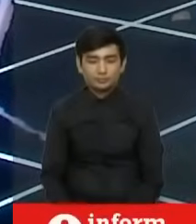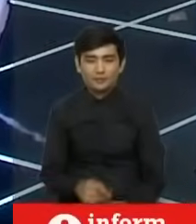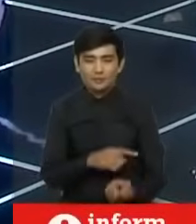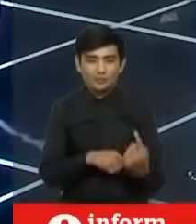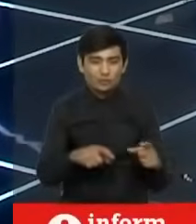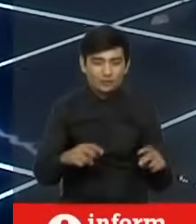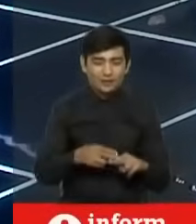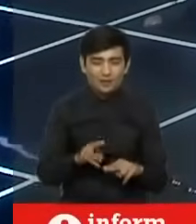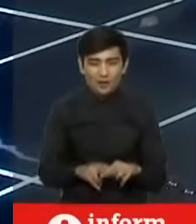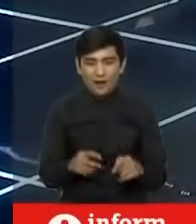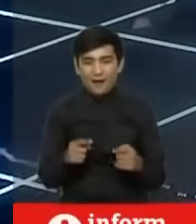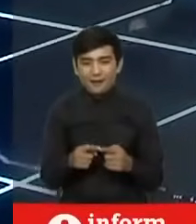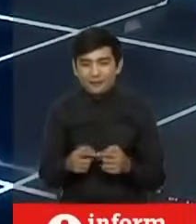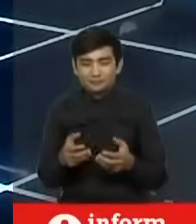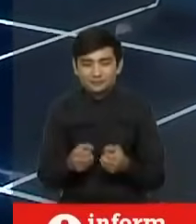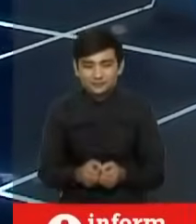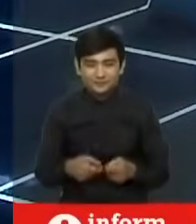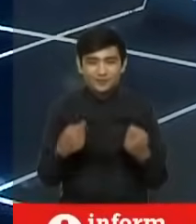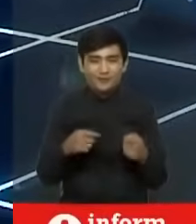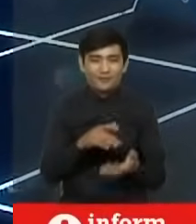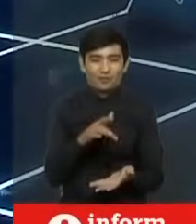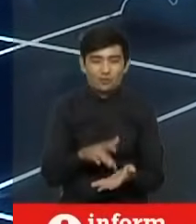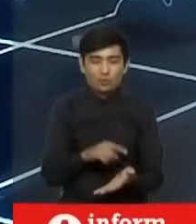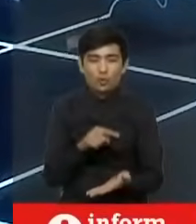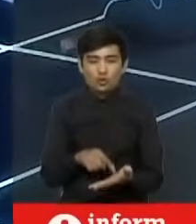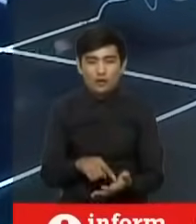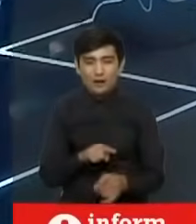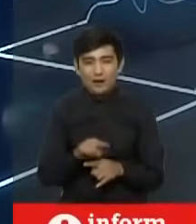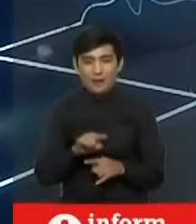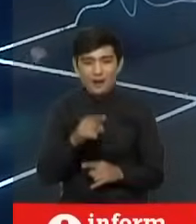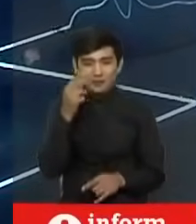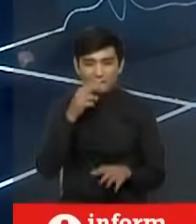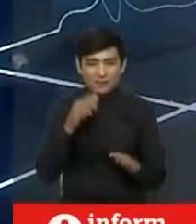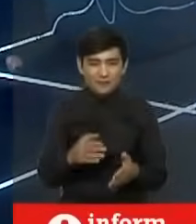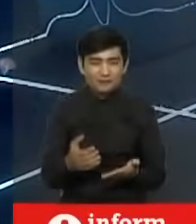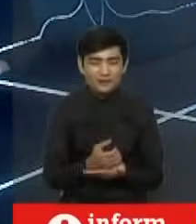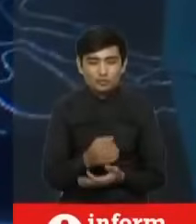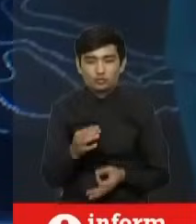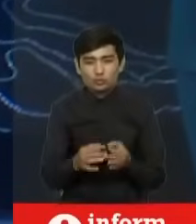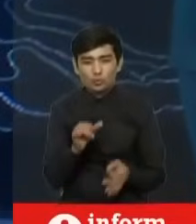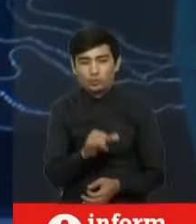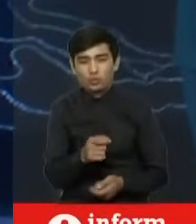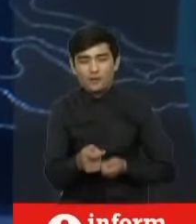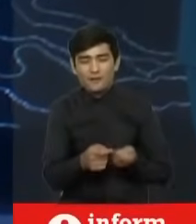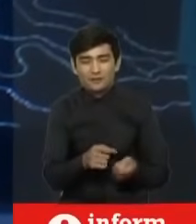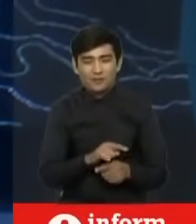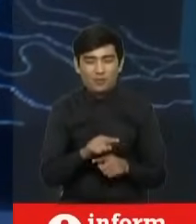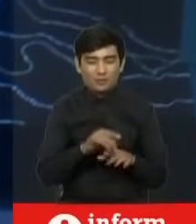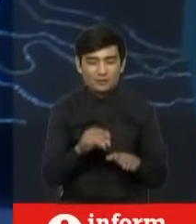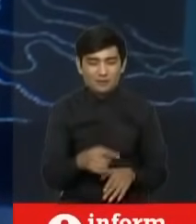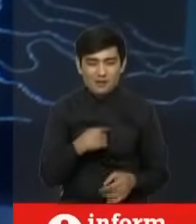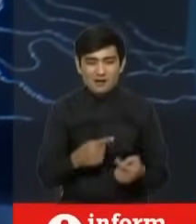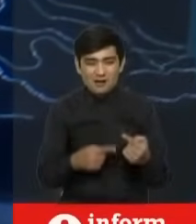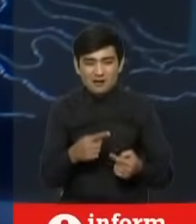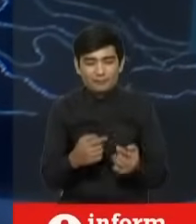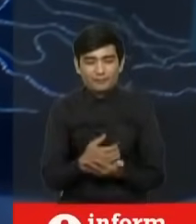Предприниматели, которые арендовали торговые точки в здании международного аэропорта Астаны, выиграли суд у руководства воздушной гавани.